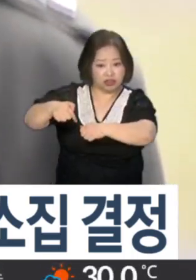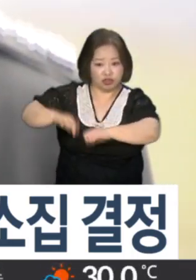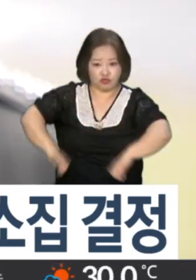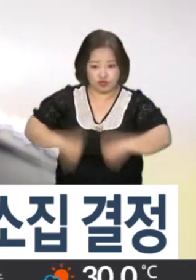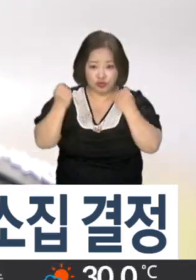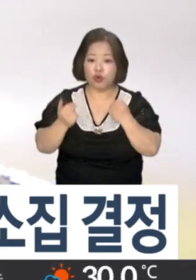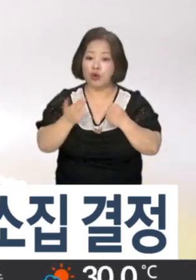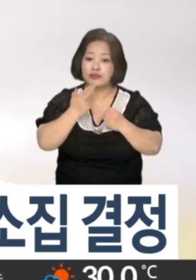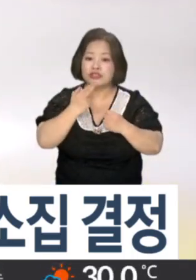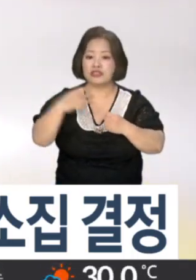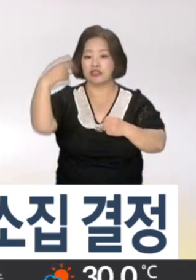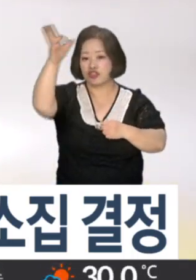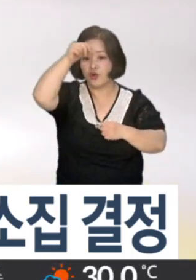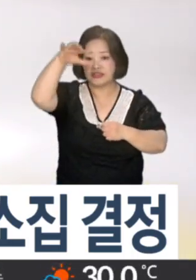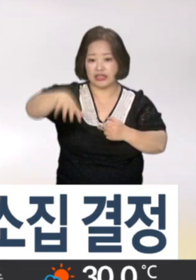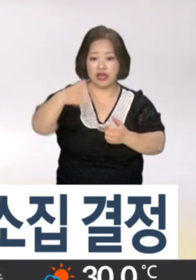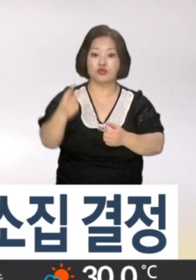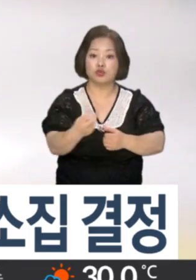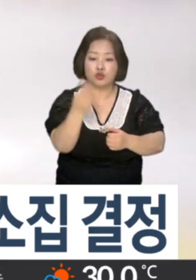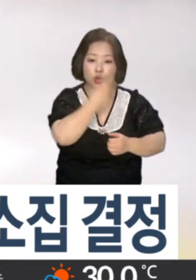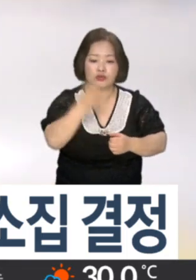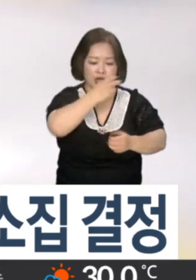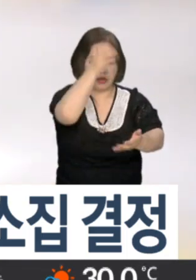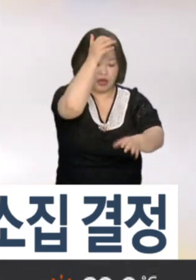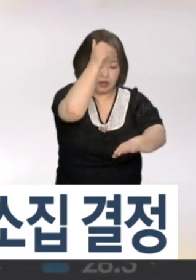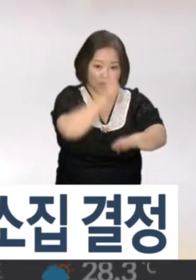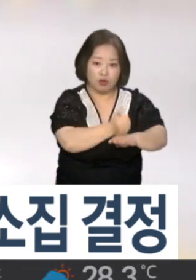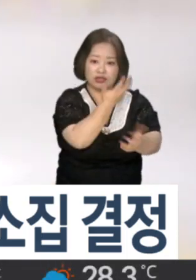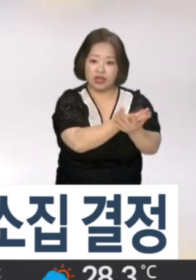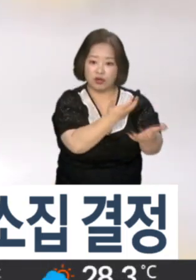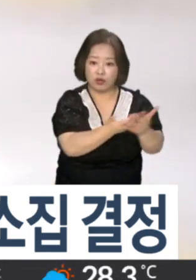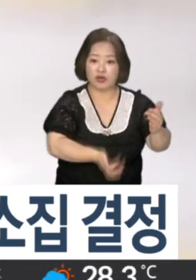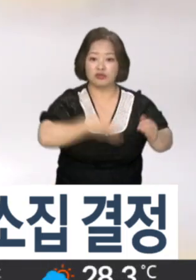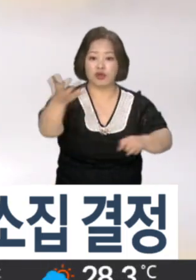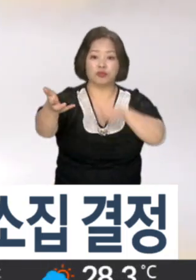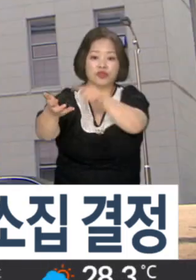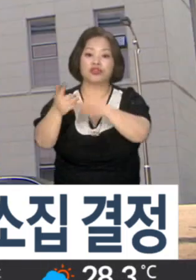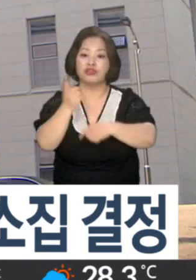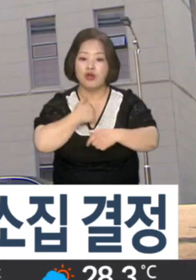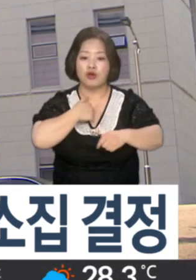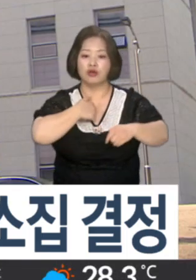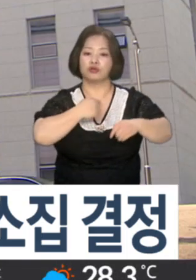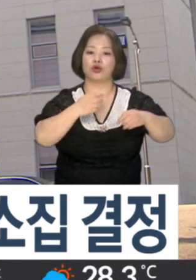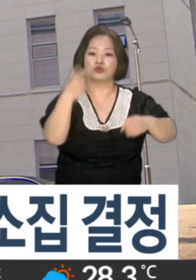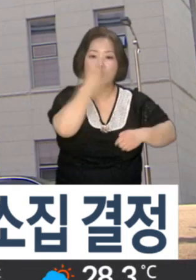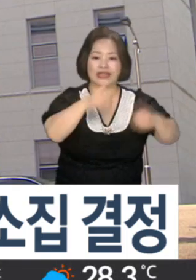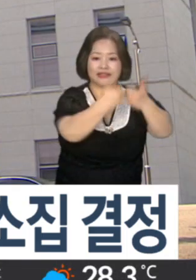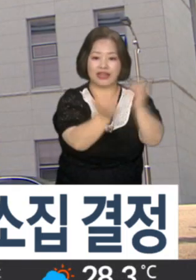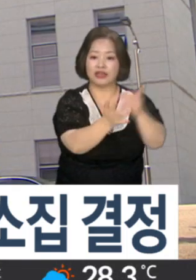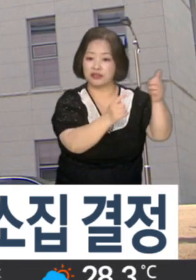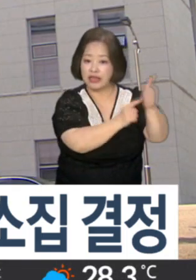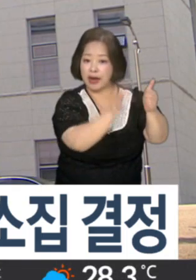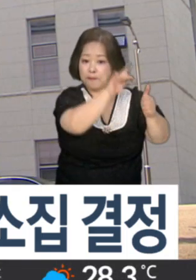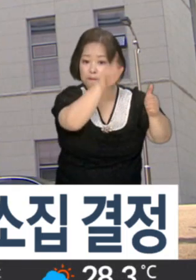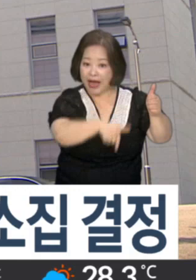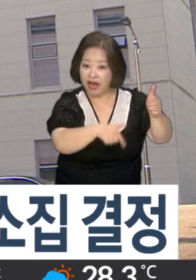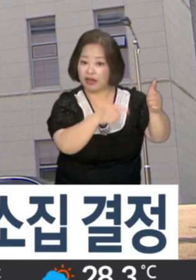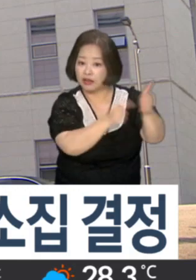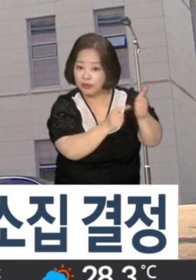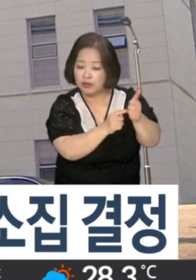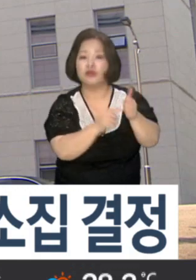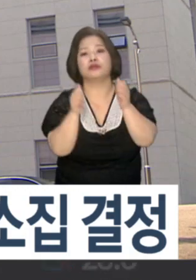전 해병대 수사단장의 항명 사건이 군검찰 수사심의위원회에서 다뤄집니다 국방부는 오늘